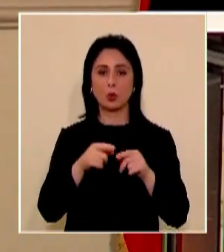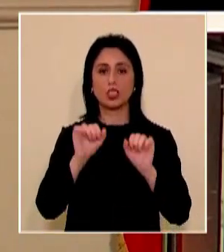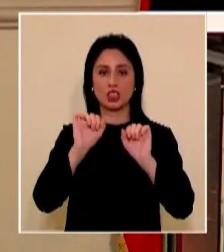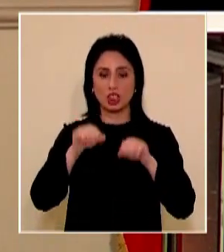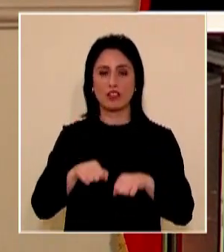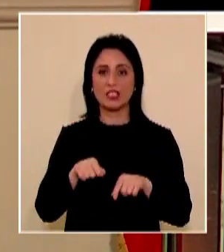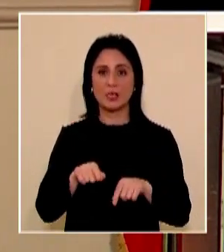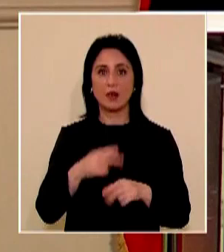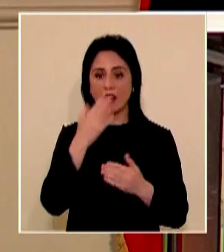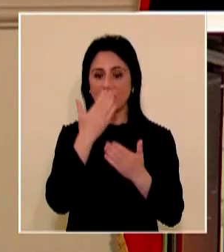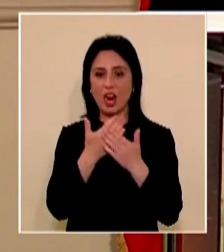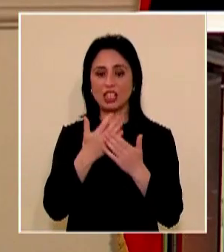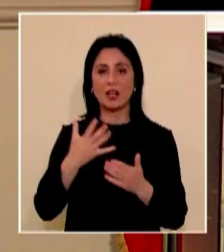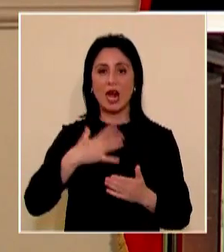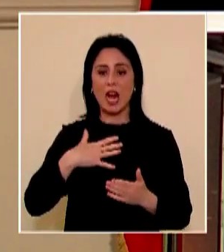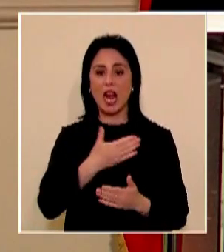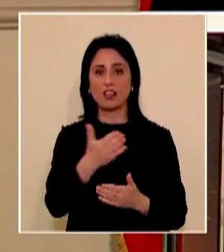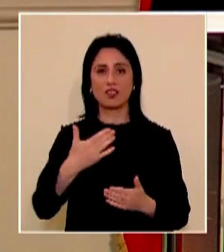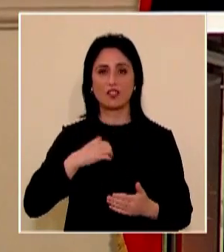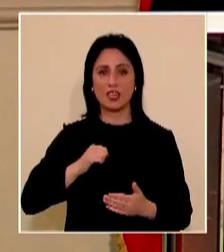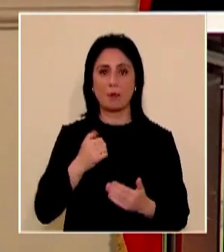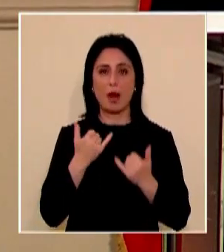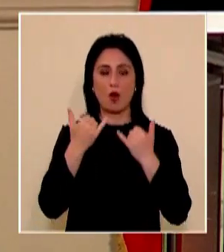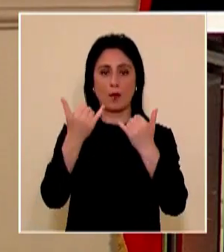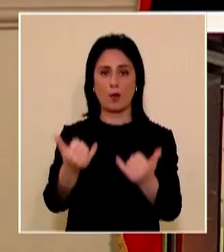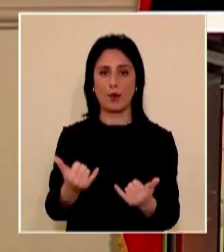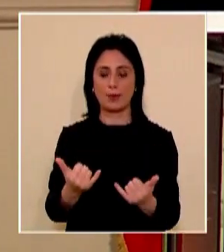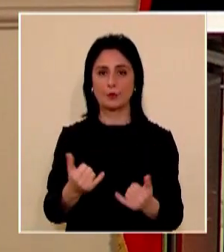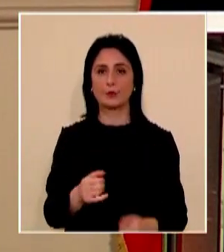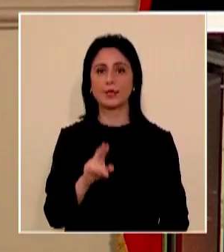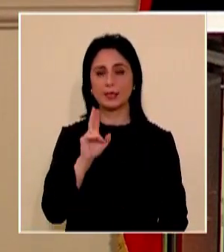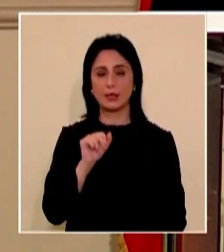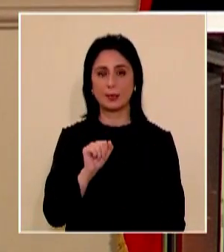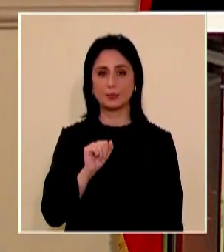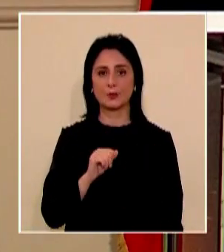Gruzji, solidarność i tą, która dzisiaj rzeczywiście